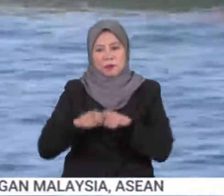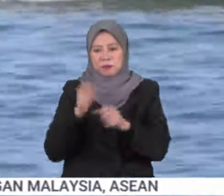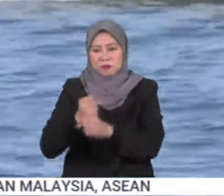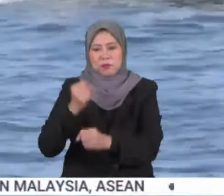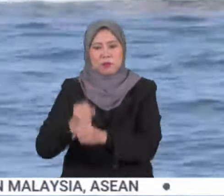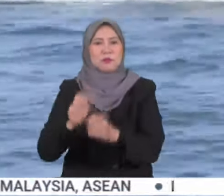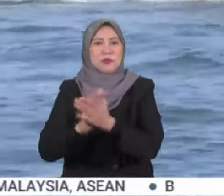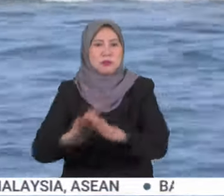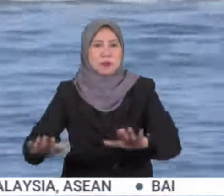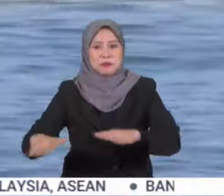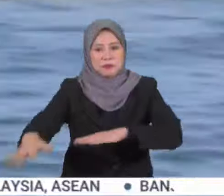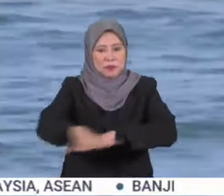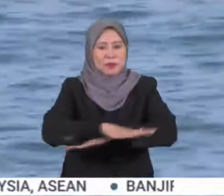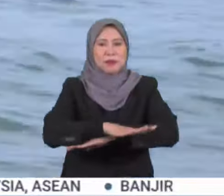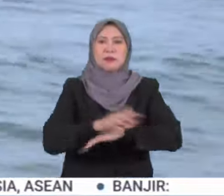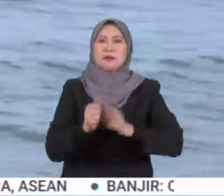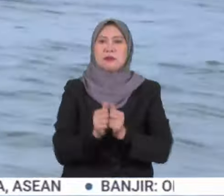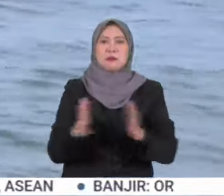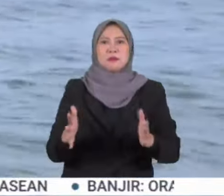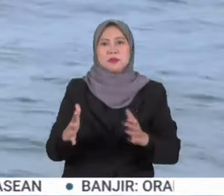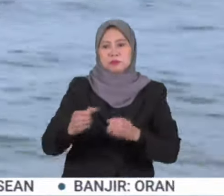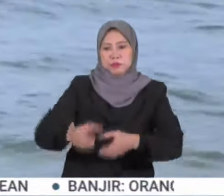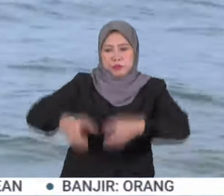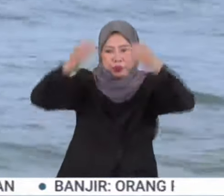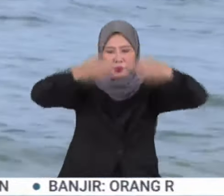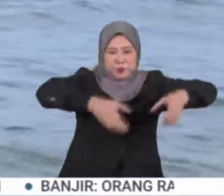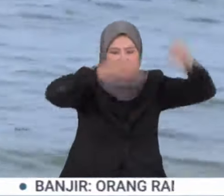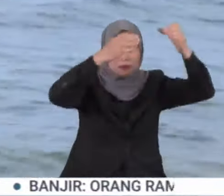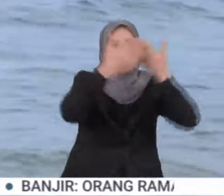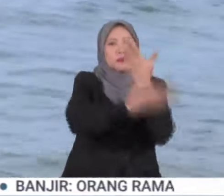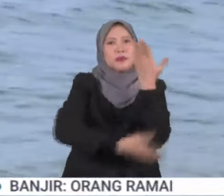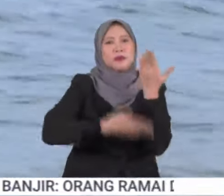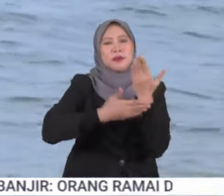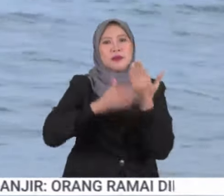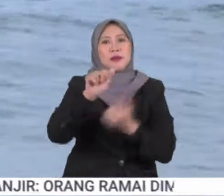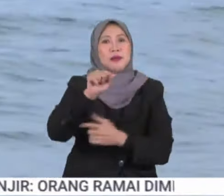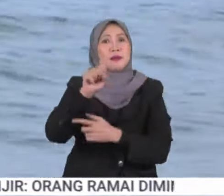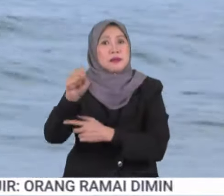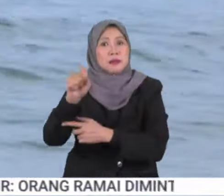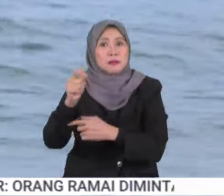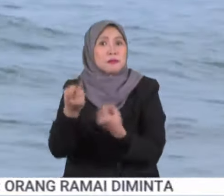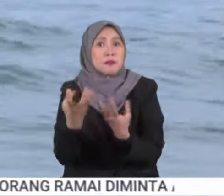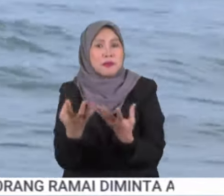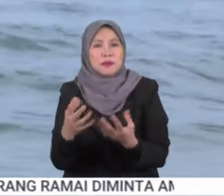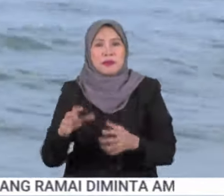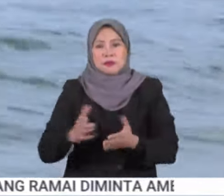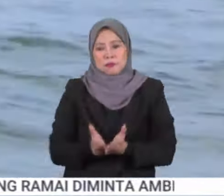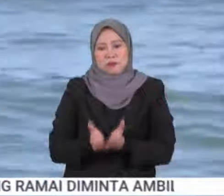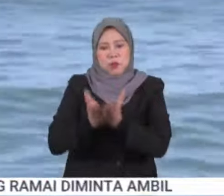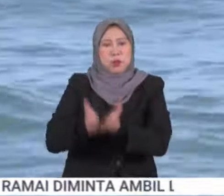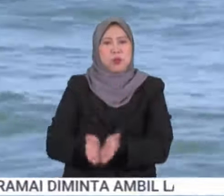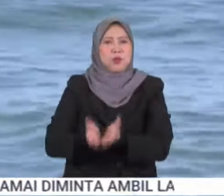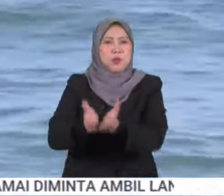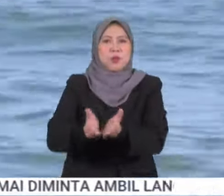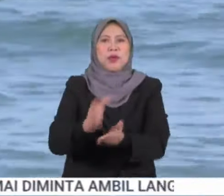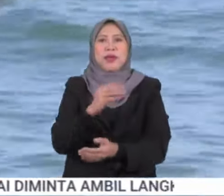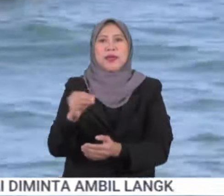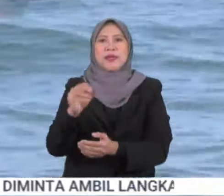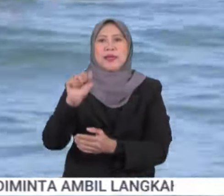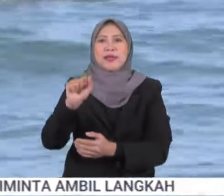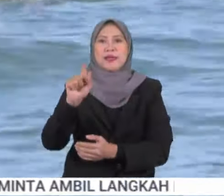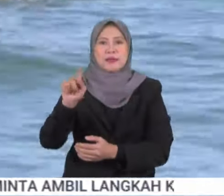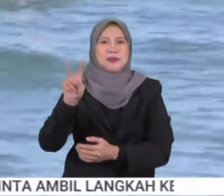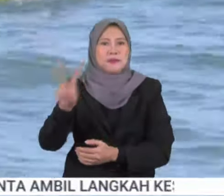penugasan penyelamat pantai tanpa menara di seluruh negara dengan aset antaranya jet ski dan ATV.